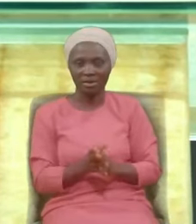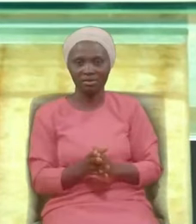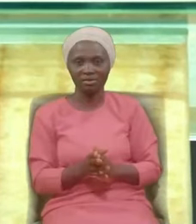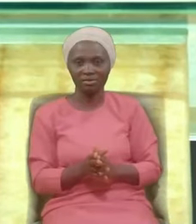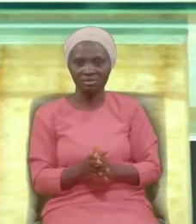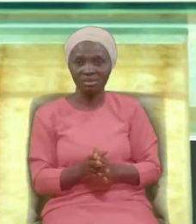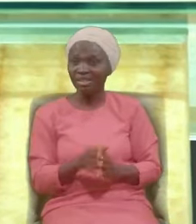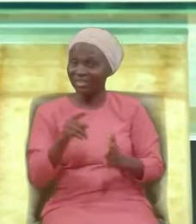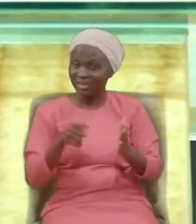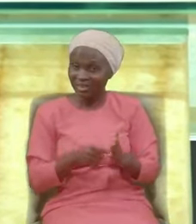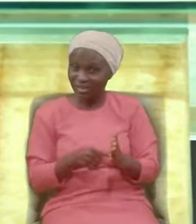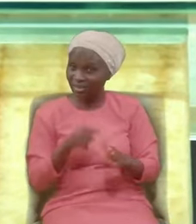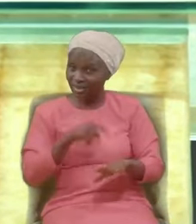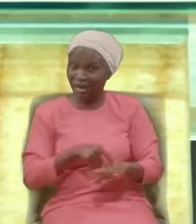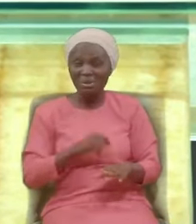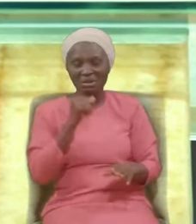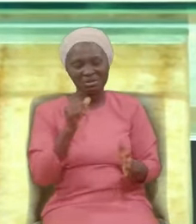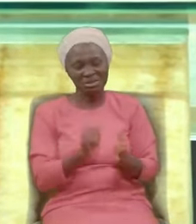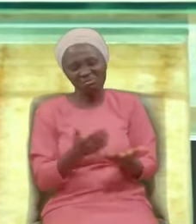venir à la prochaine. Non,